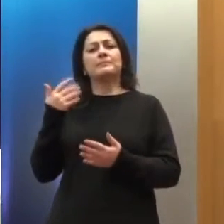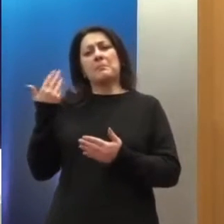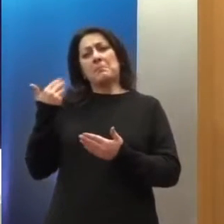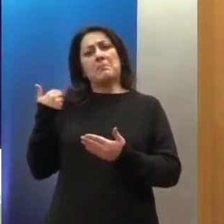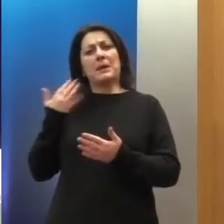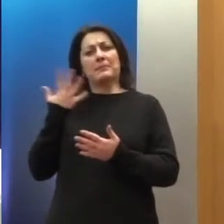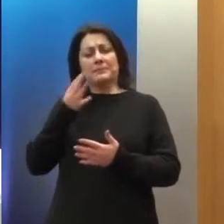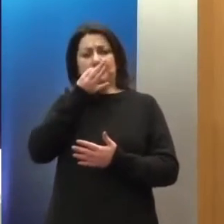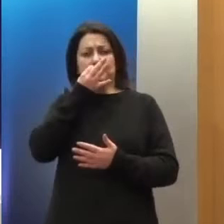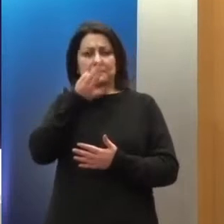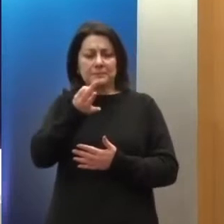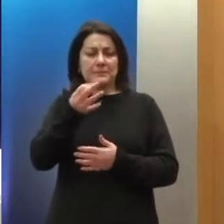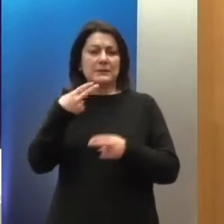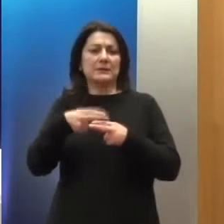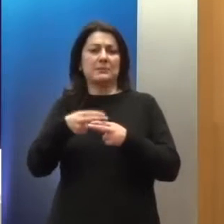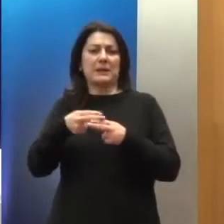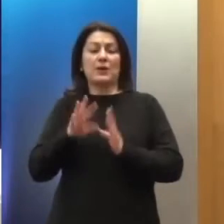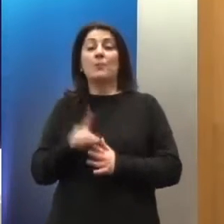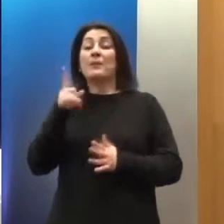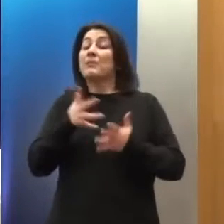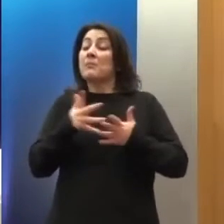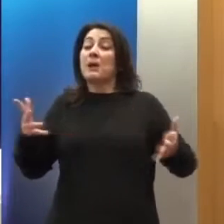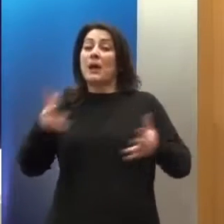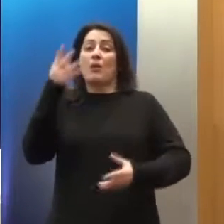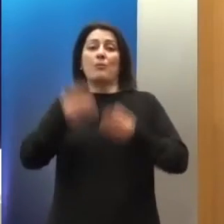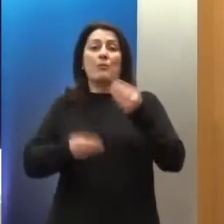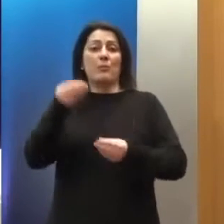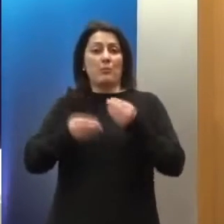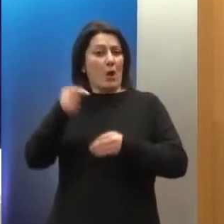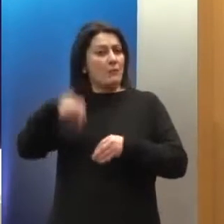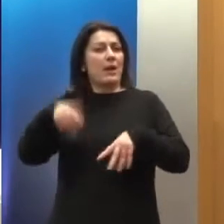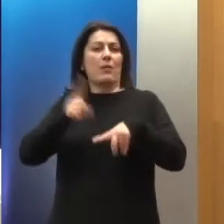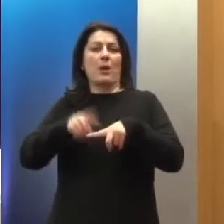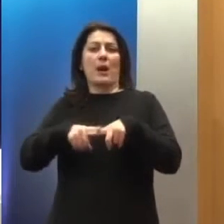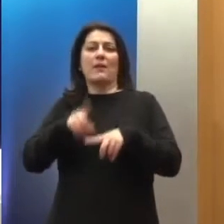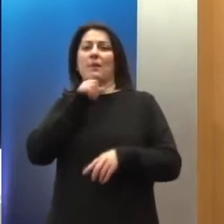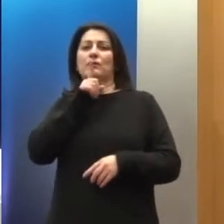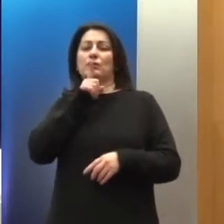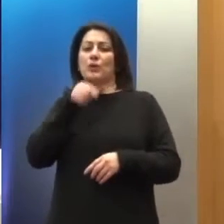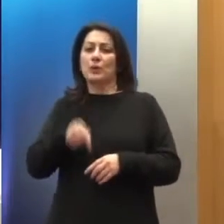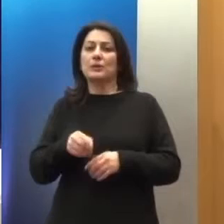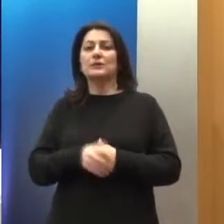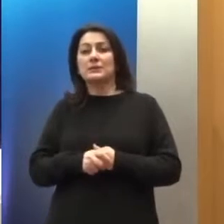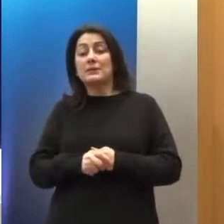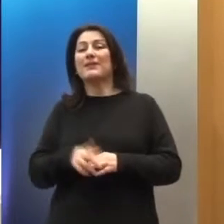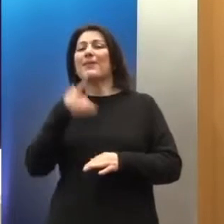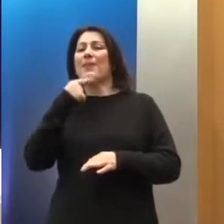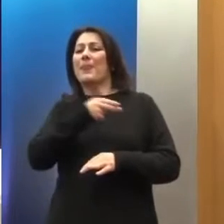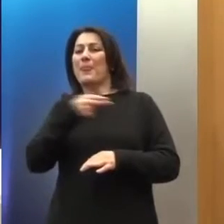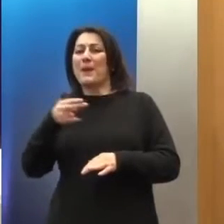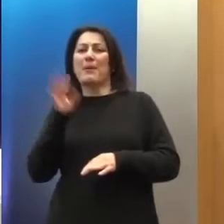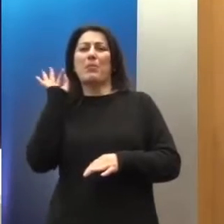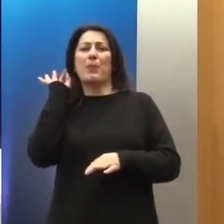σημαντικό. Ένα από τα μεγαλύτερα προβλήματα που έχουμε και στην Ελλάδα είναι η ρητορική μίσους